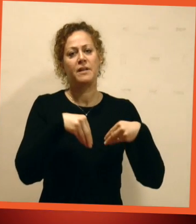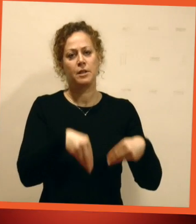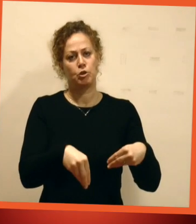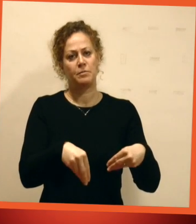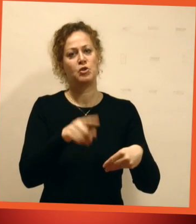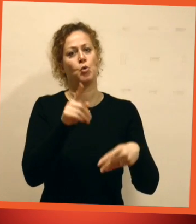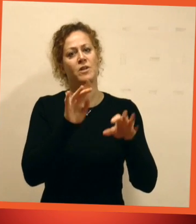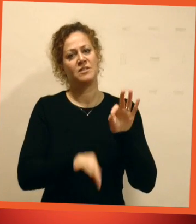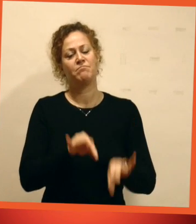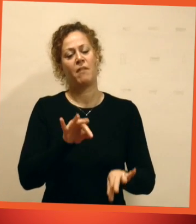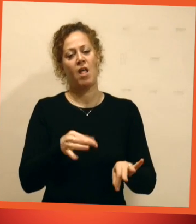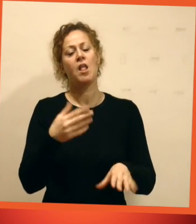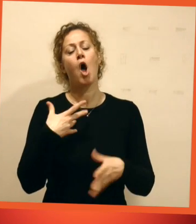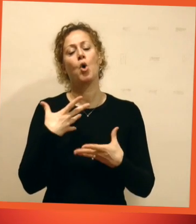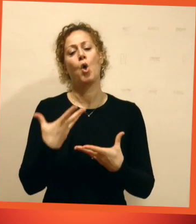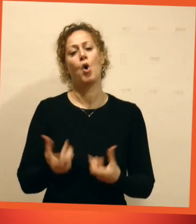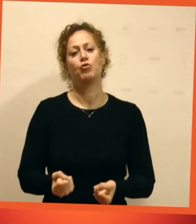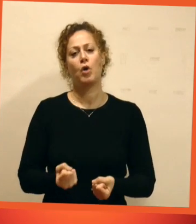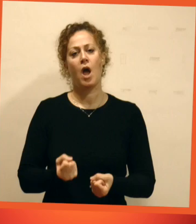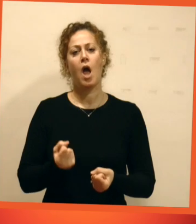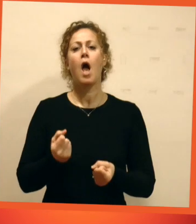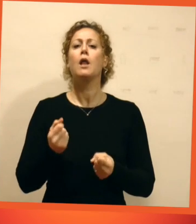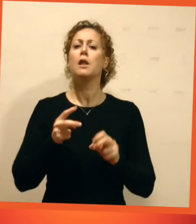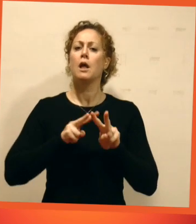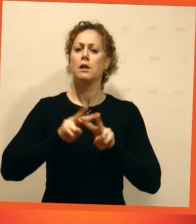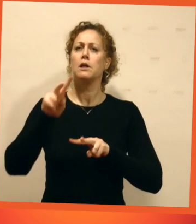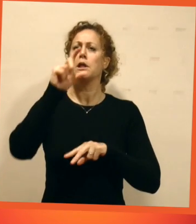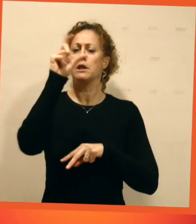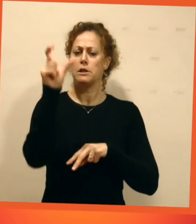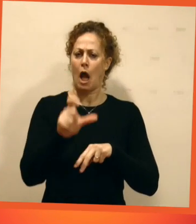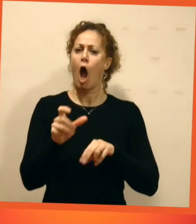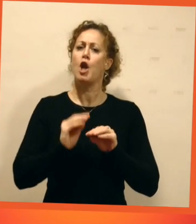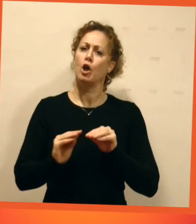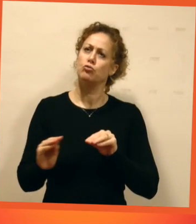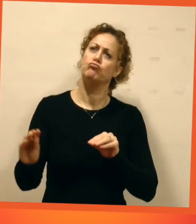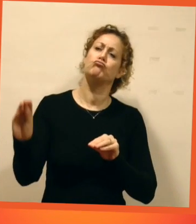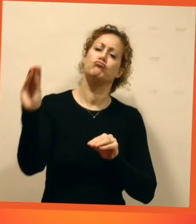spettacolo. Quindi in giro per l'Italia abbastanza,